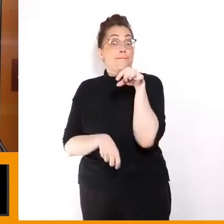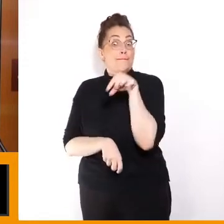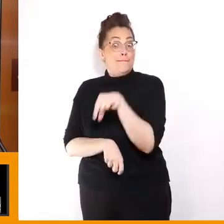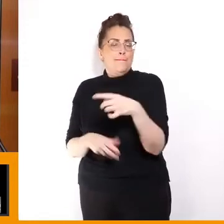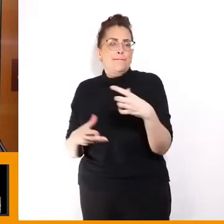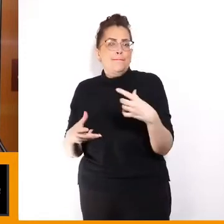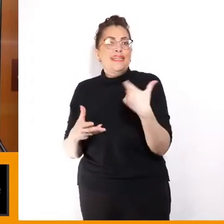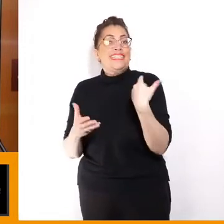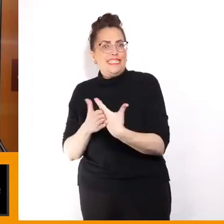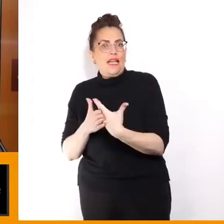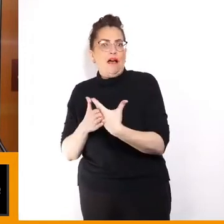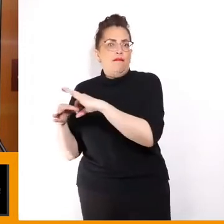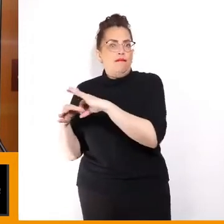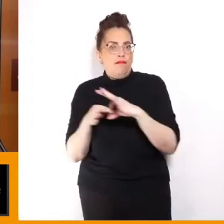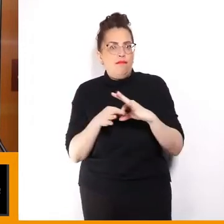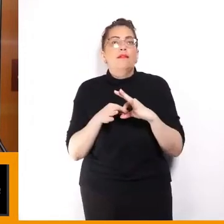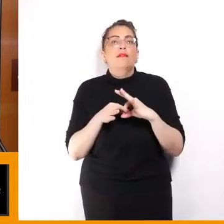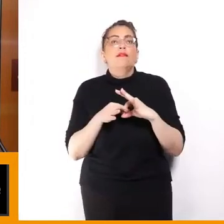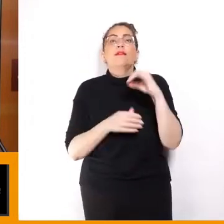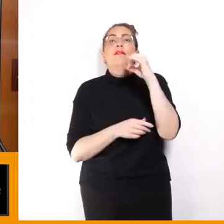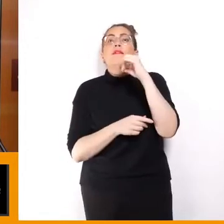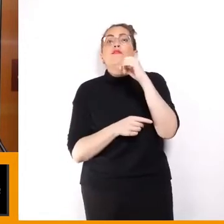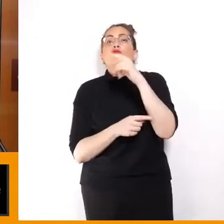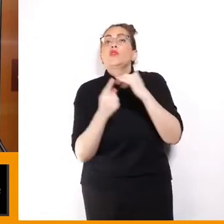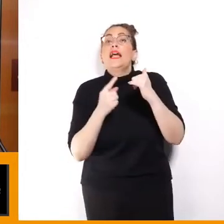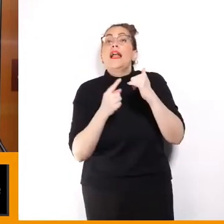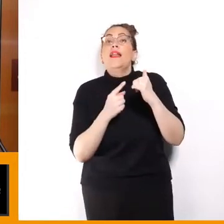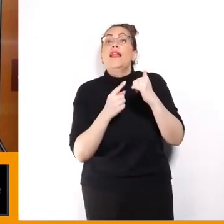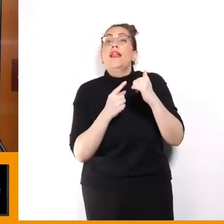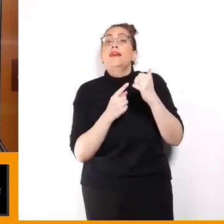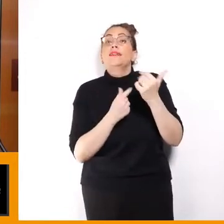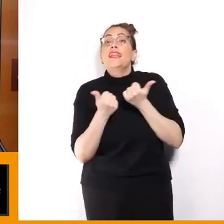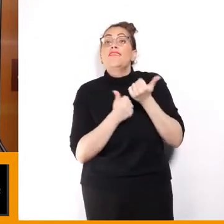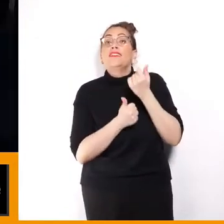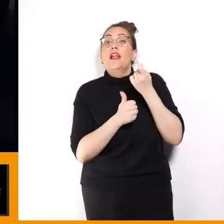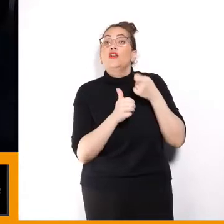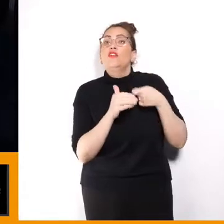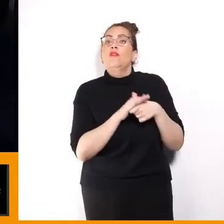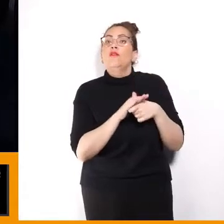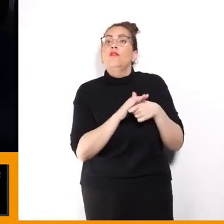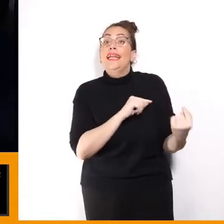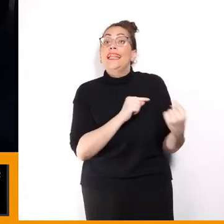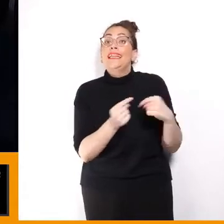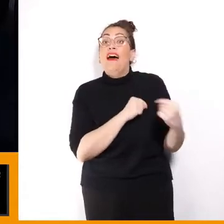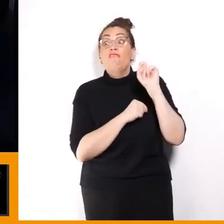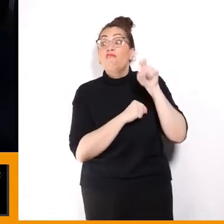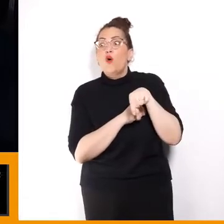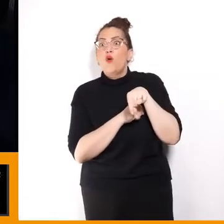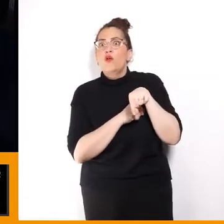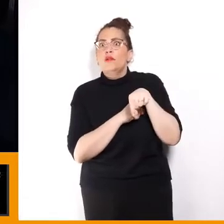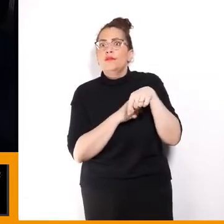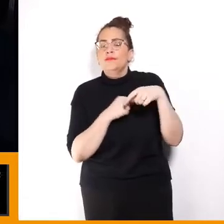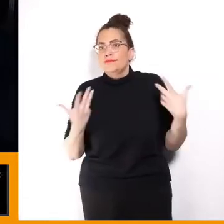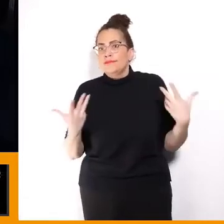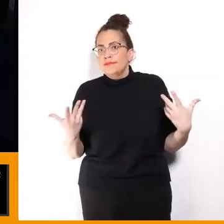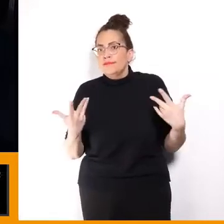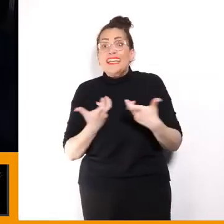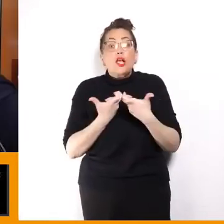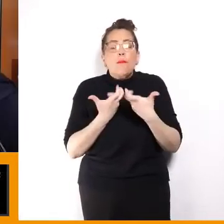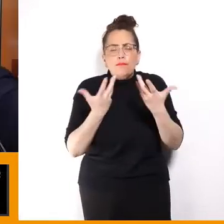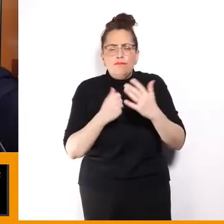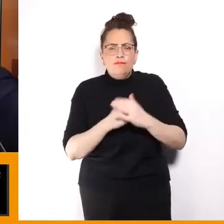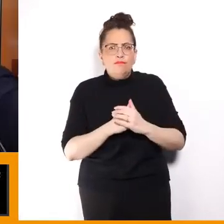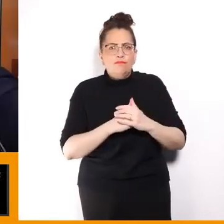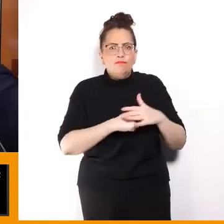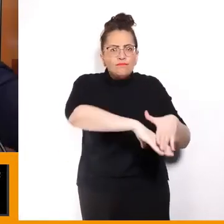de la prestation sociale. Et donc c'est une relecture complète de la prestation sociale. Quelques exemples. Aujourd'hui, la prévention, et